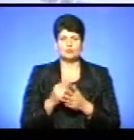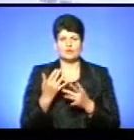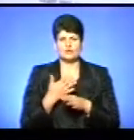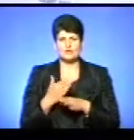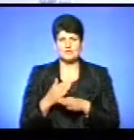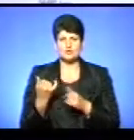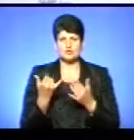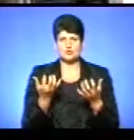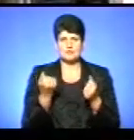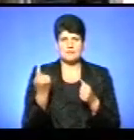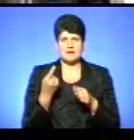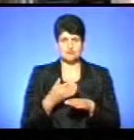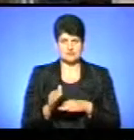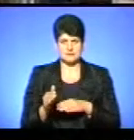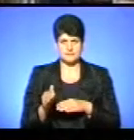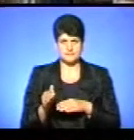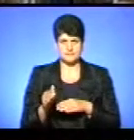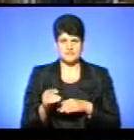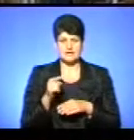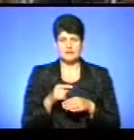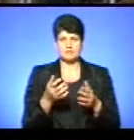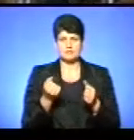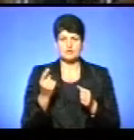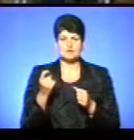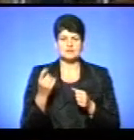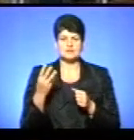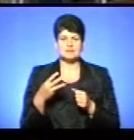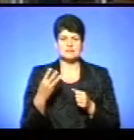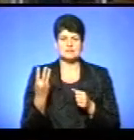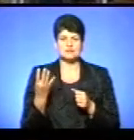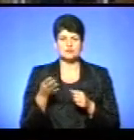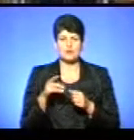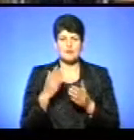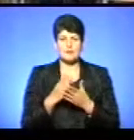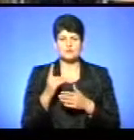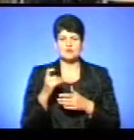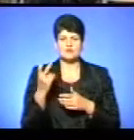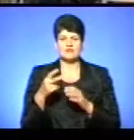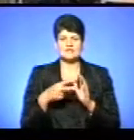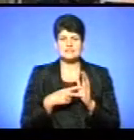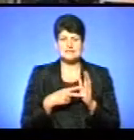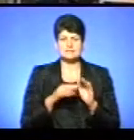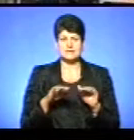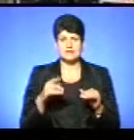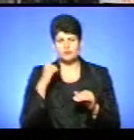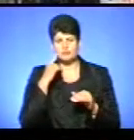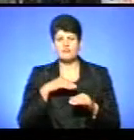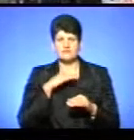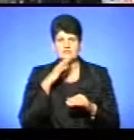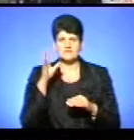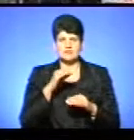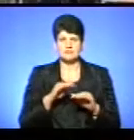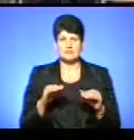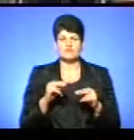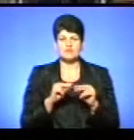отримала першу частину. Їх отримано 130 штуки, а маємо 127 учнів. Думаю, вистачить всім дітям і вчителям, щоб могли з